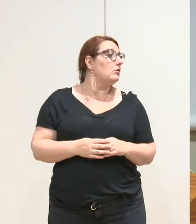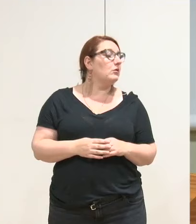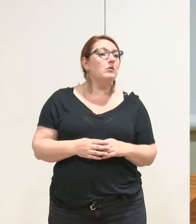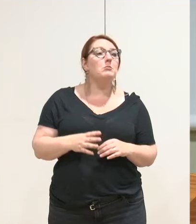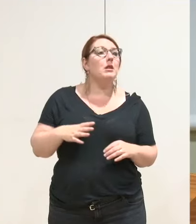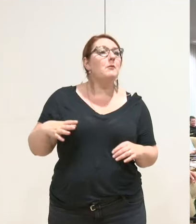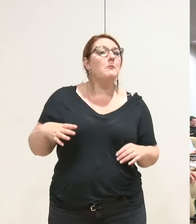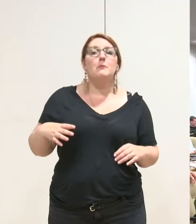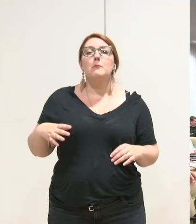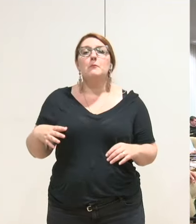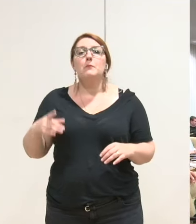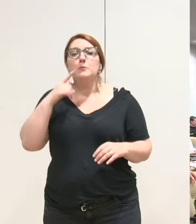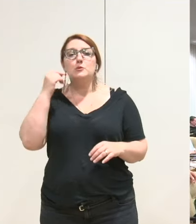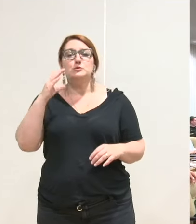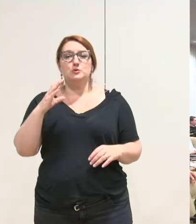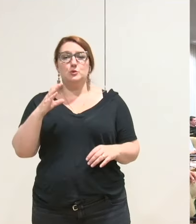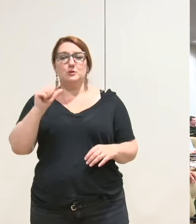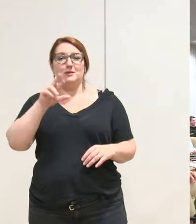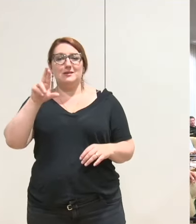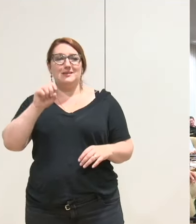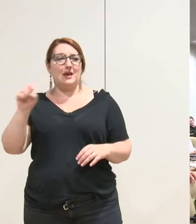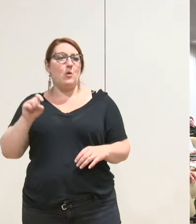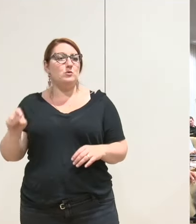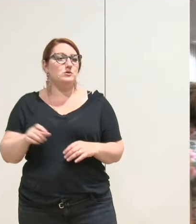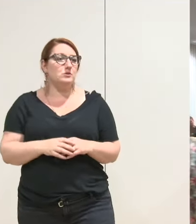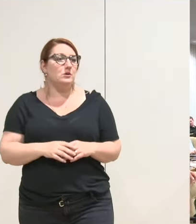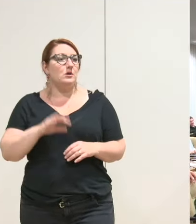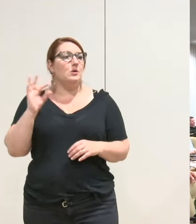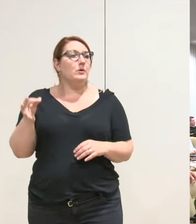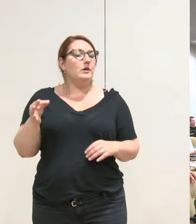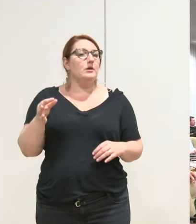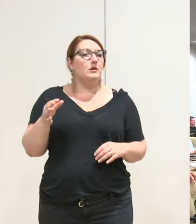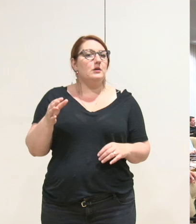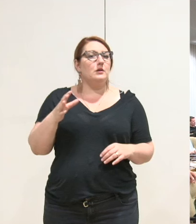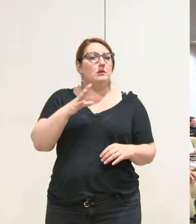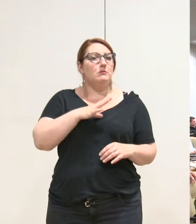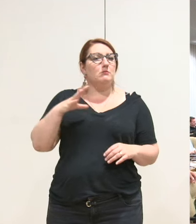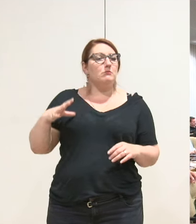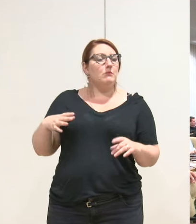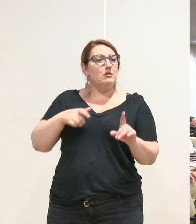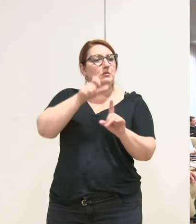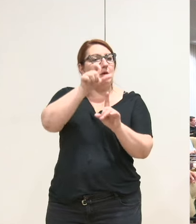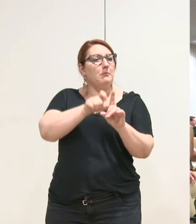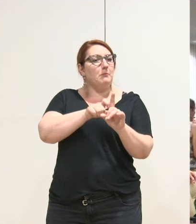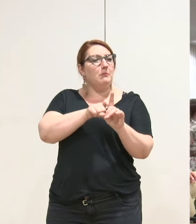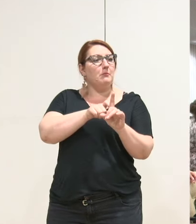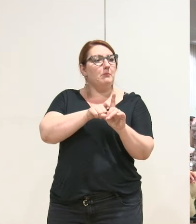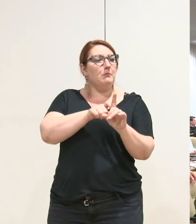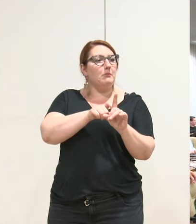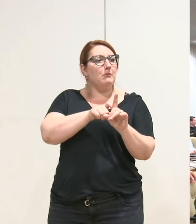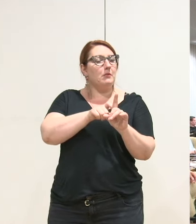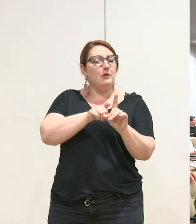madame monsieur carose oui est-ce que Madame assouine Lara pourra exercer les fonctions de directrice et non pas de directeur comme